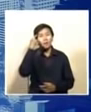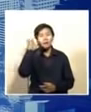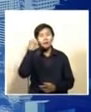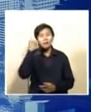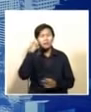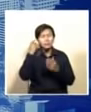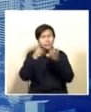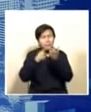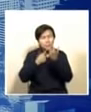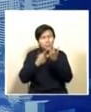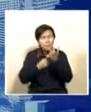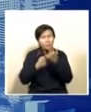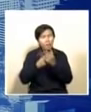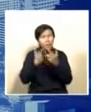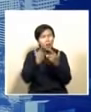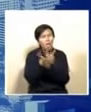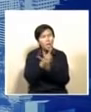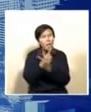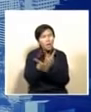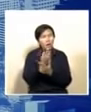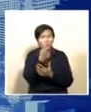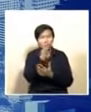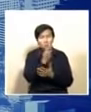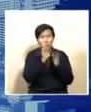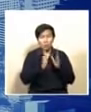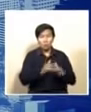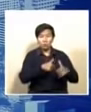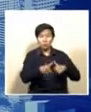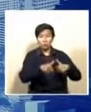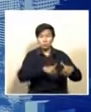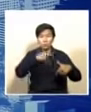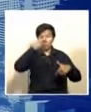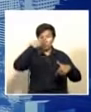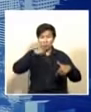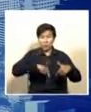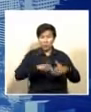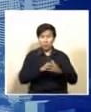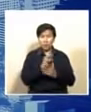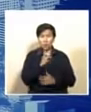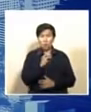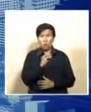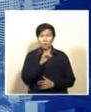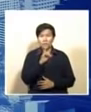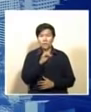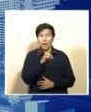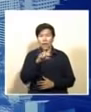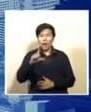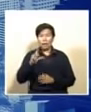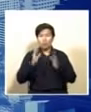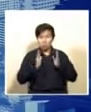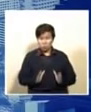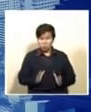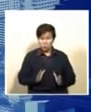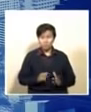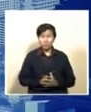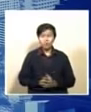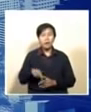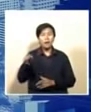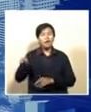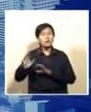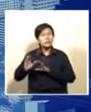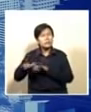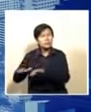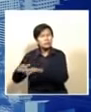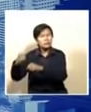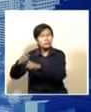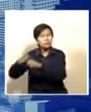คนหน้ากากอนามัยเป็นของที่ต้องใช้ทุกวันใช้แล้วทิ้งไม่เหมือนสินค้าอุปโ